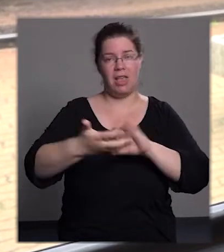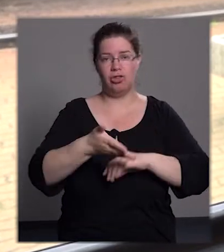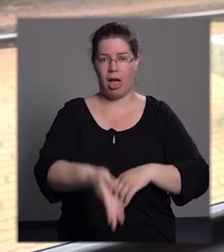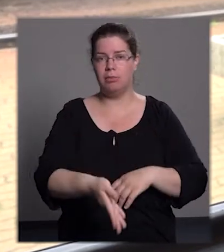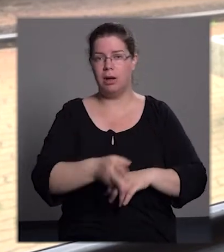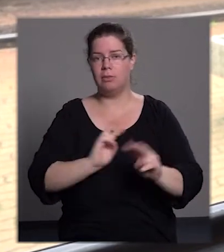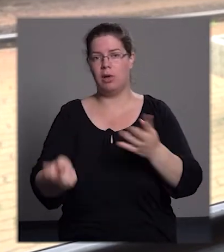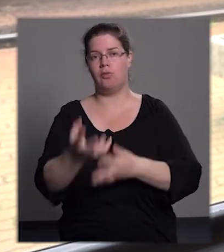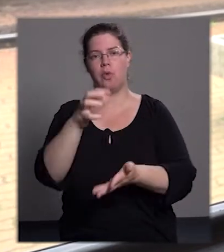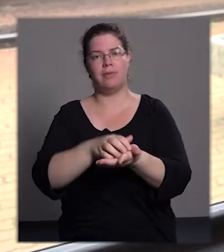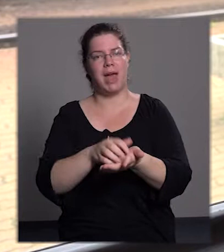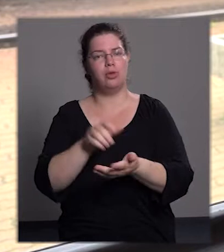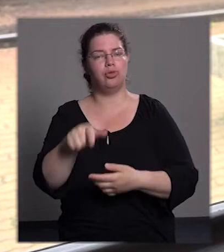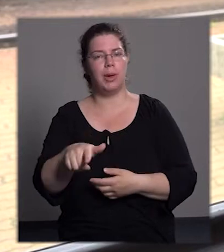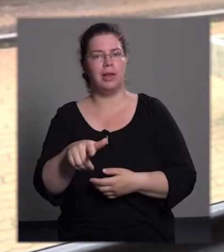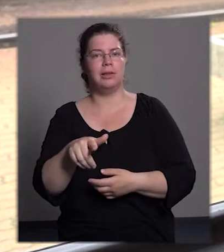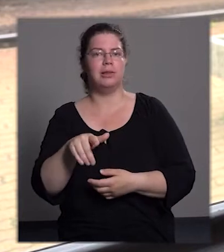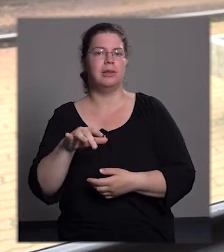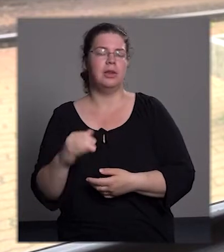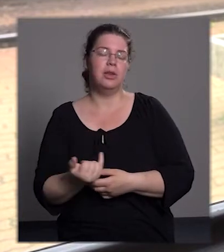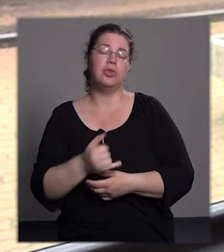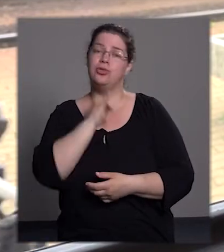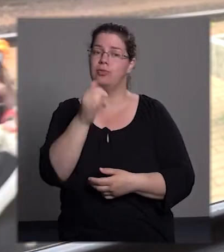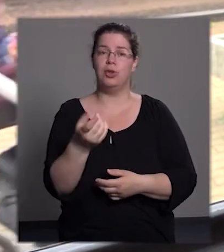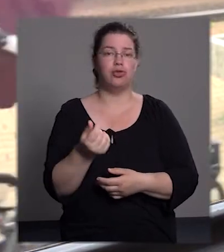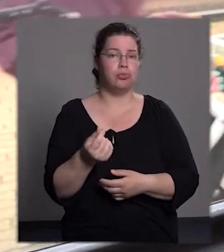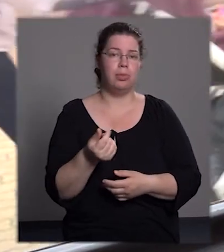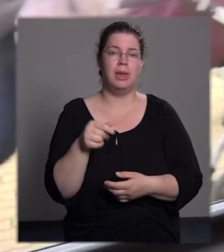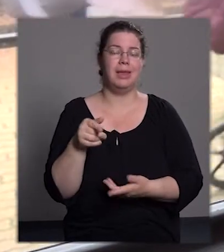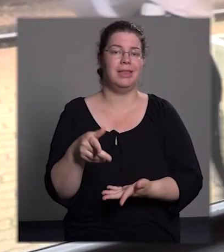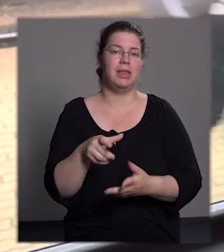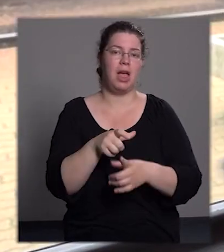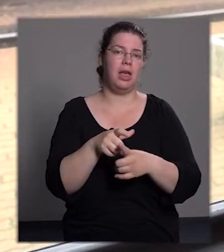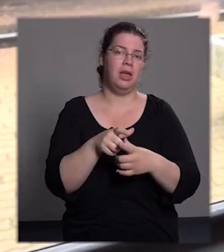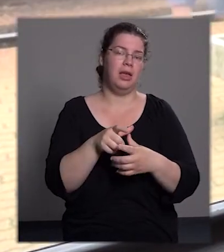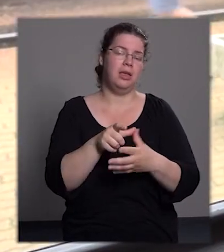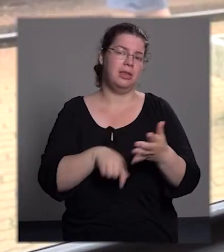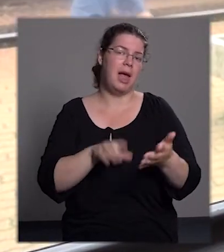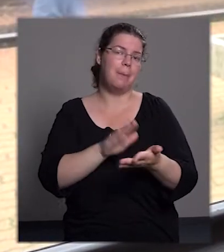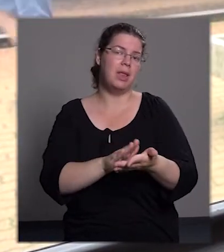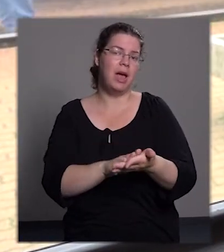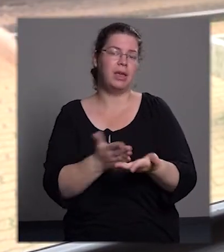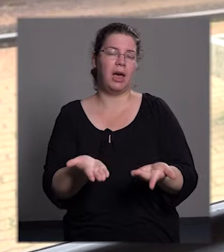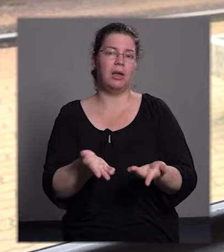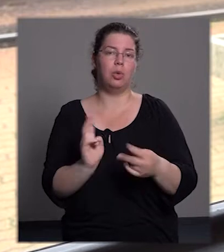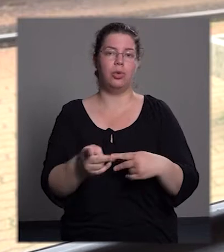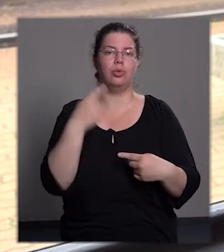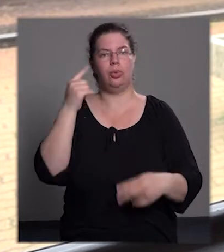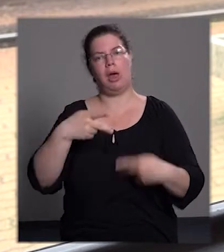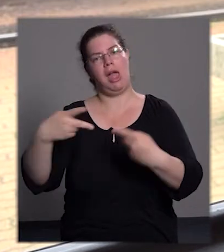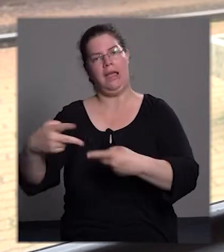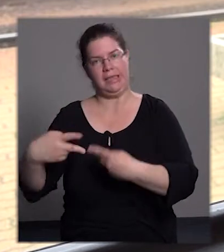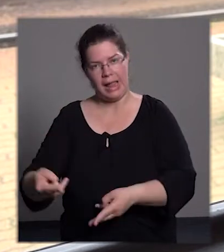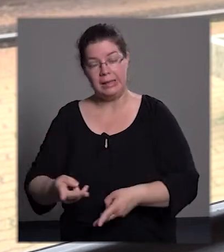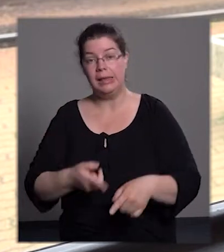fővárosban is, és hát nincsen pénz egyelőre a számláján a cégnek, hogy elszállítsa.